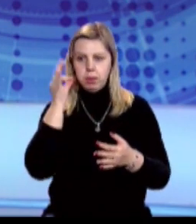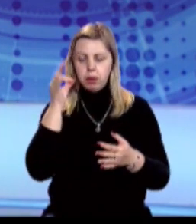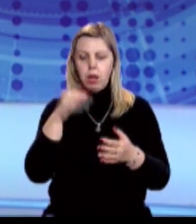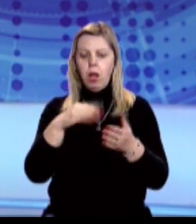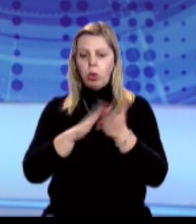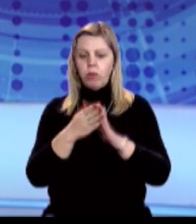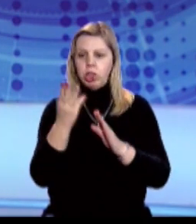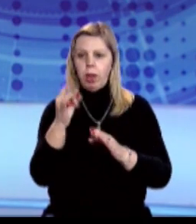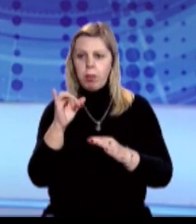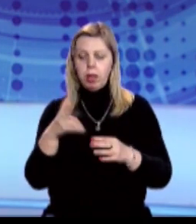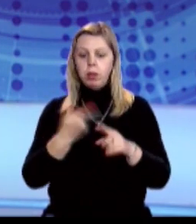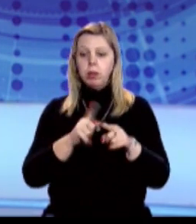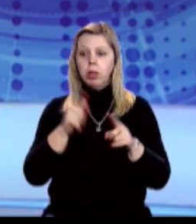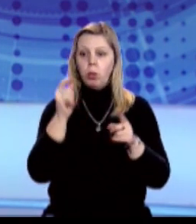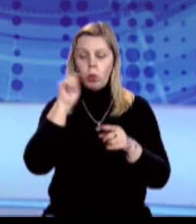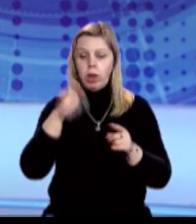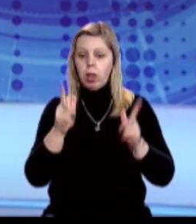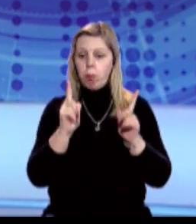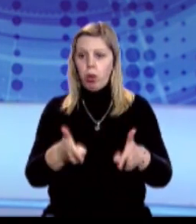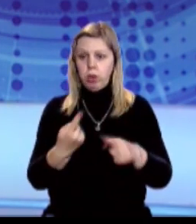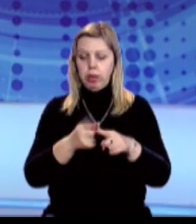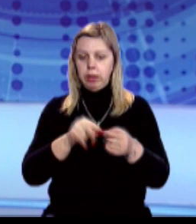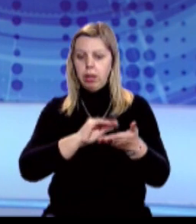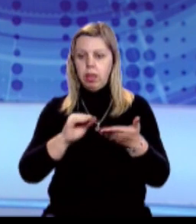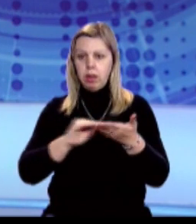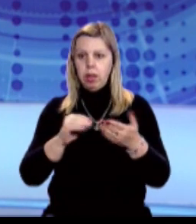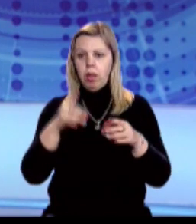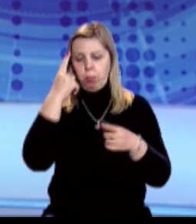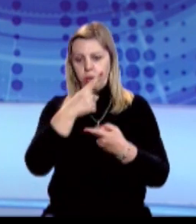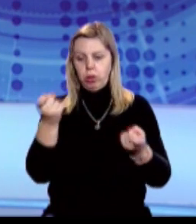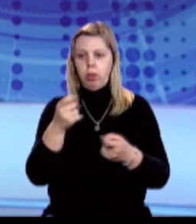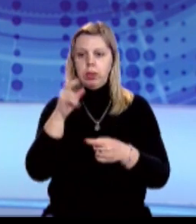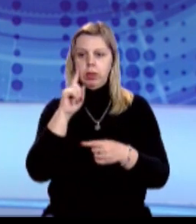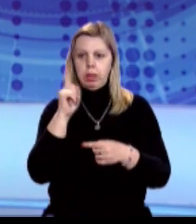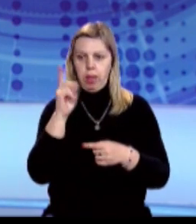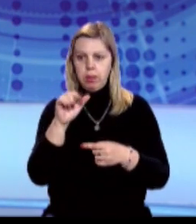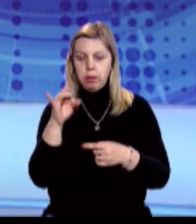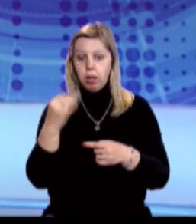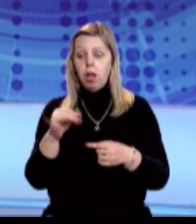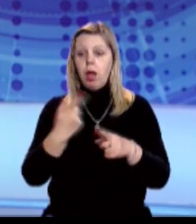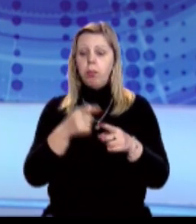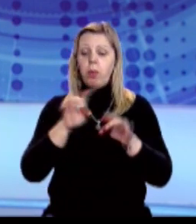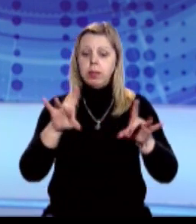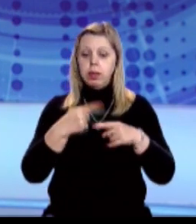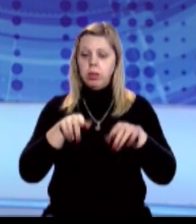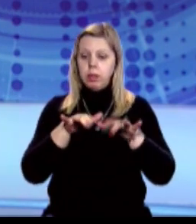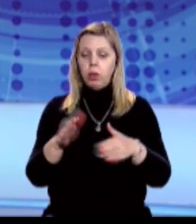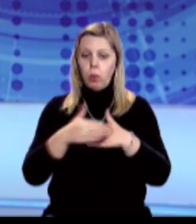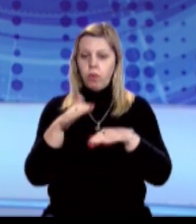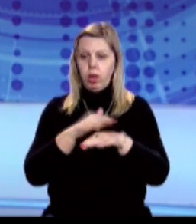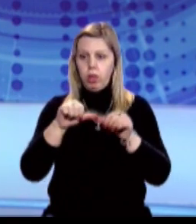Штайнмаєра. Згодом про те, що Україна погодила цей текст, повідомив президент Володимир Зеланський. Пояснити свої дії щодо